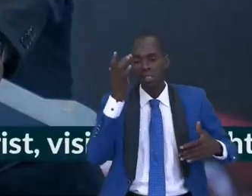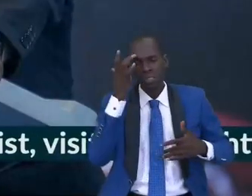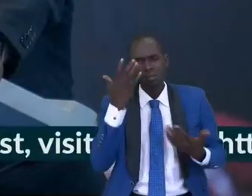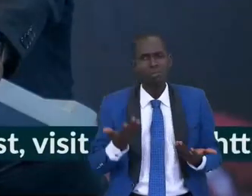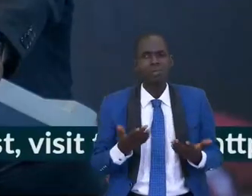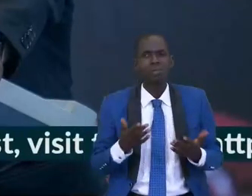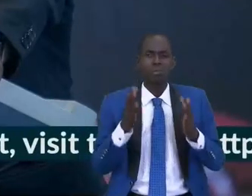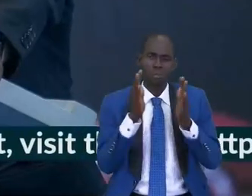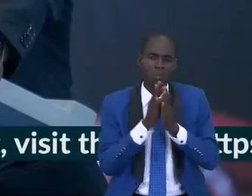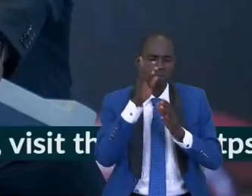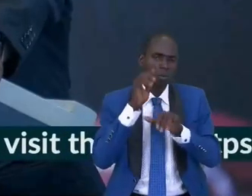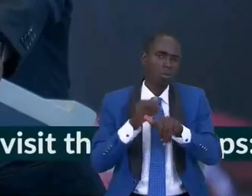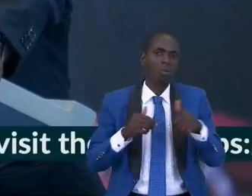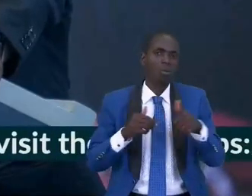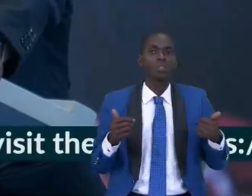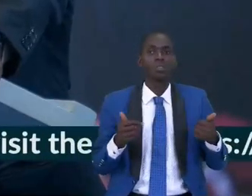de la page